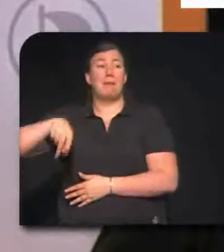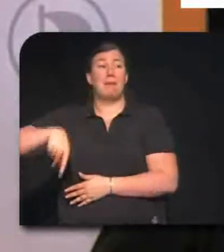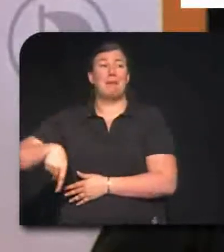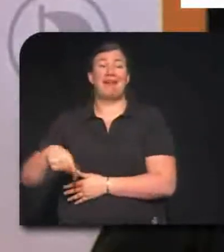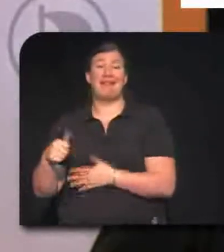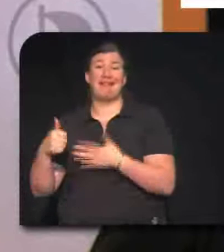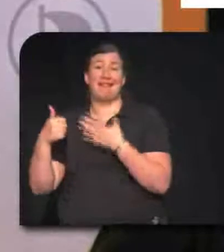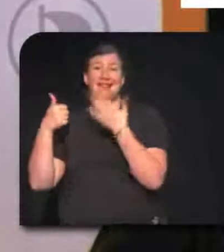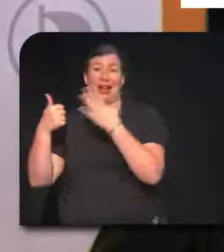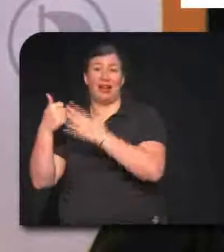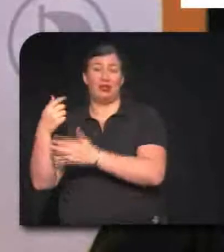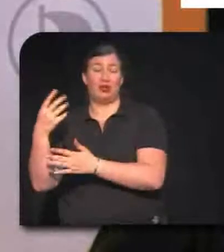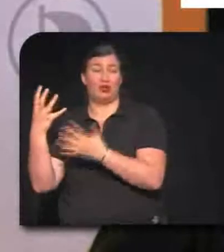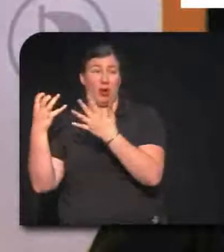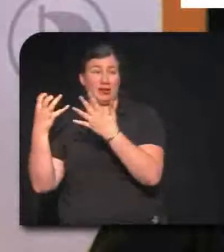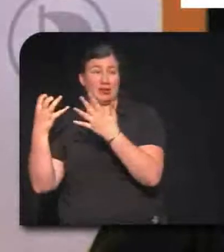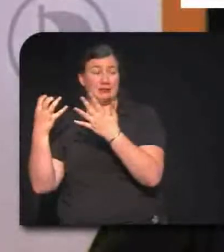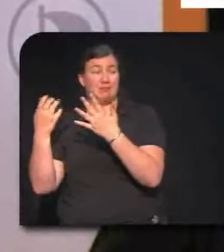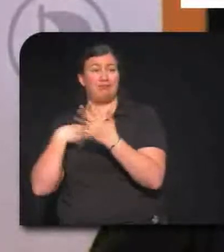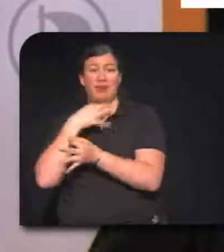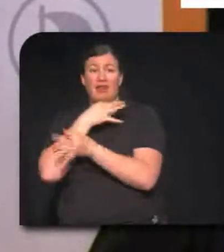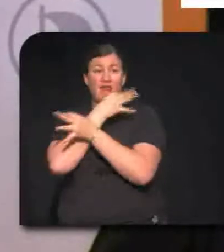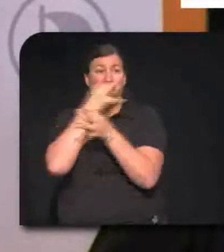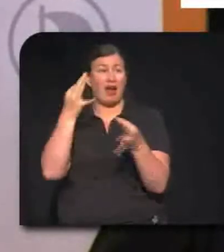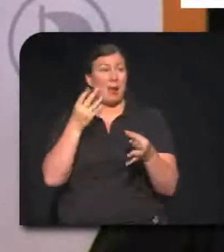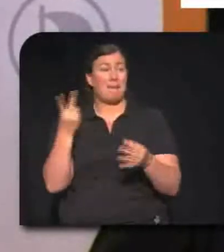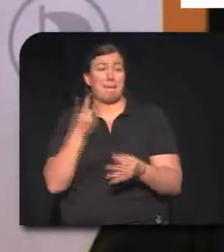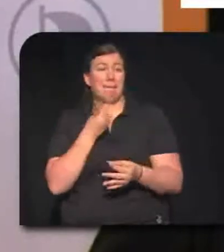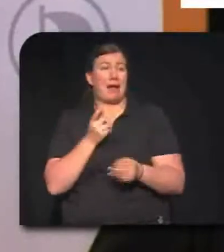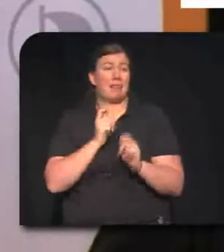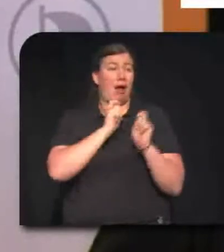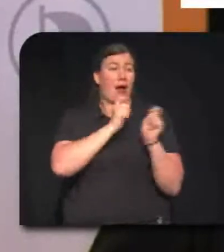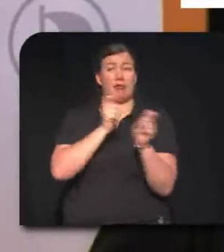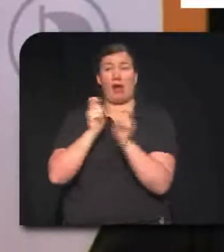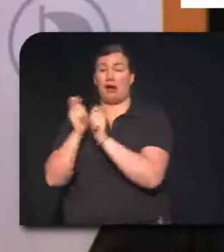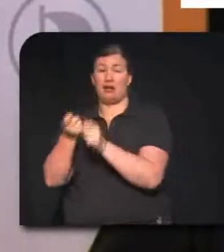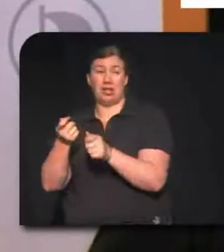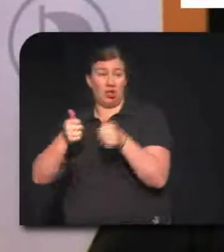die Versammlung ist sie der Meinung dass dieser beiden Anträge konkurrieren